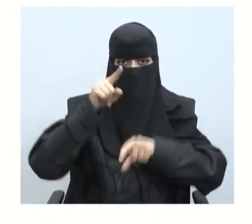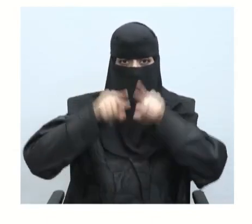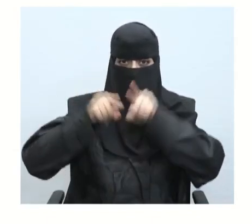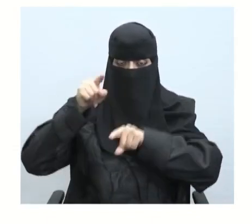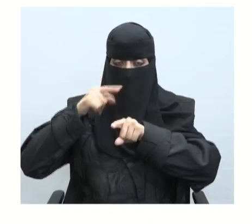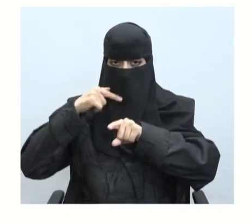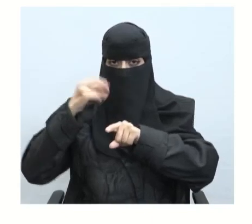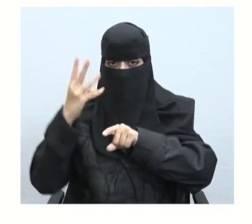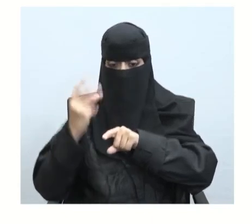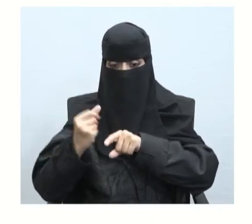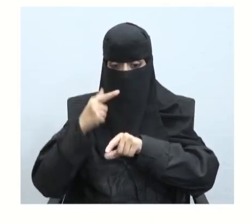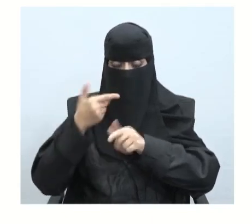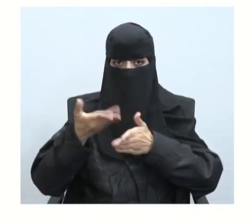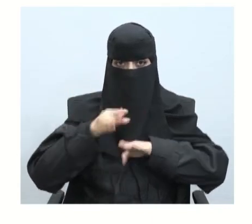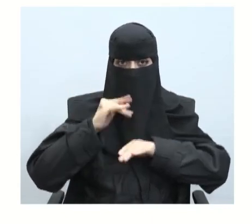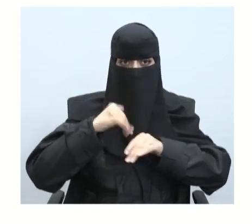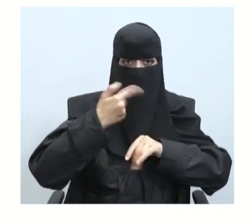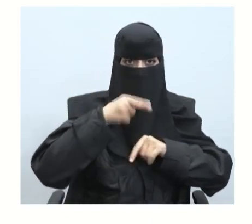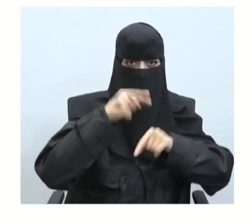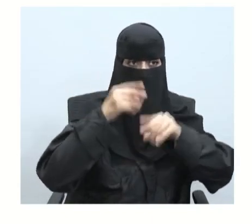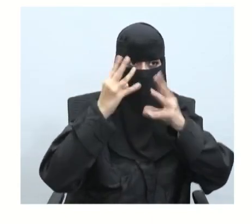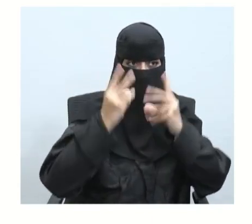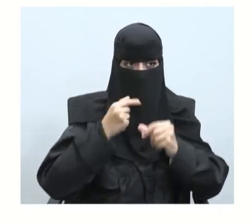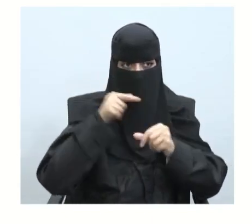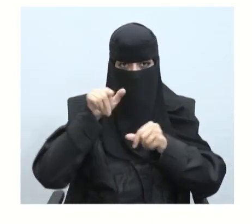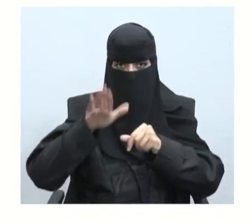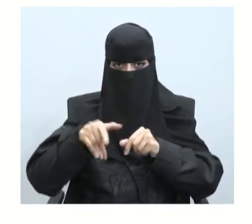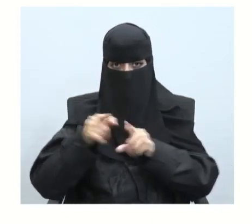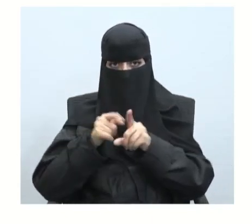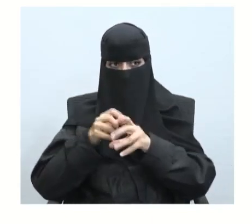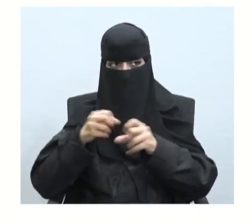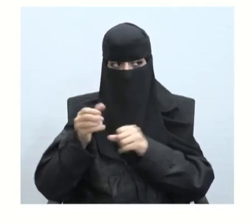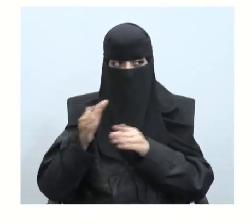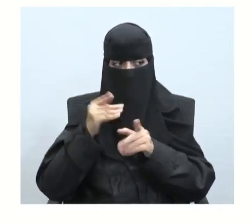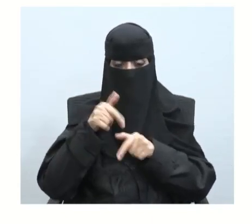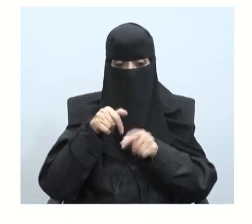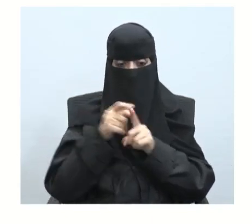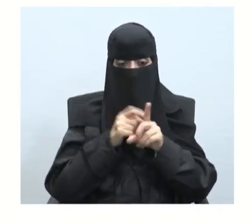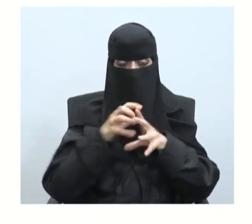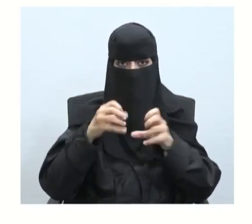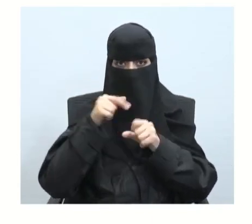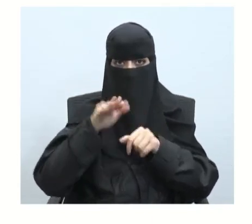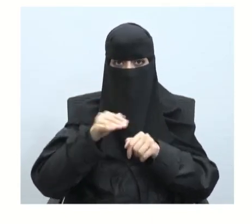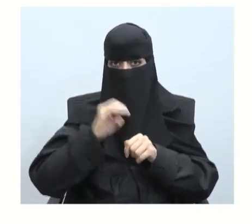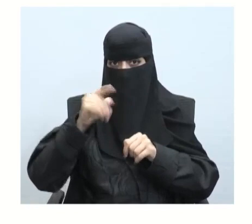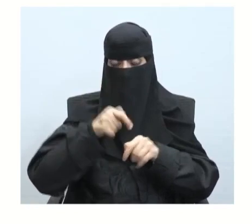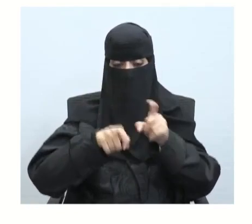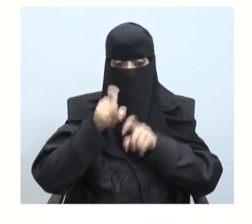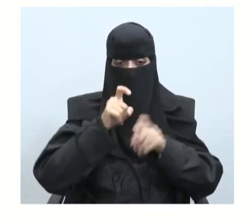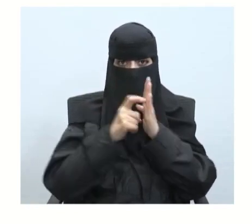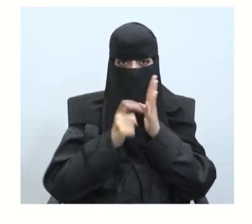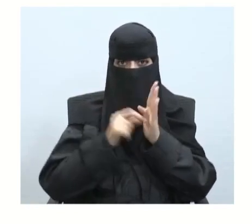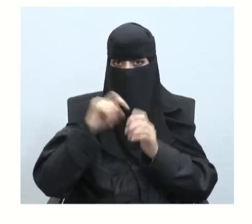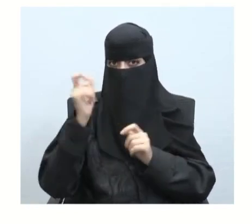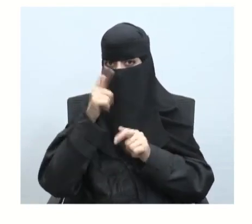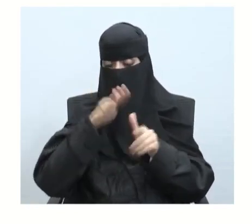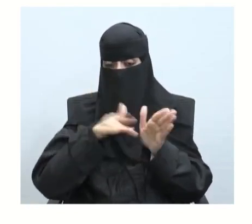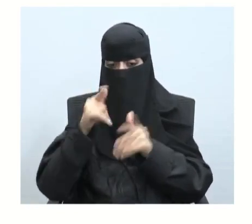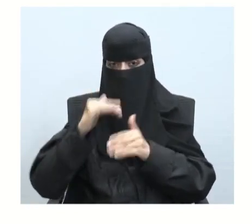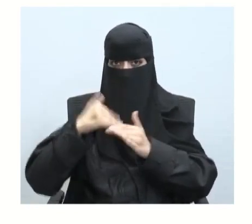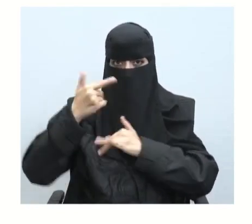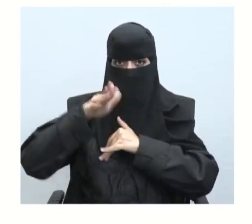وحسابيا عندما اقول حسابيا معناها تطبق في ماذا في حل القوى القانون مباشره